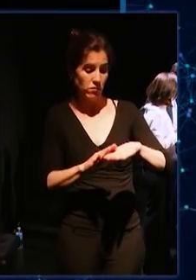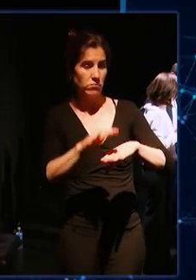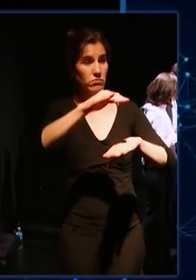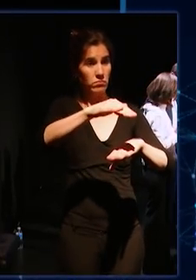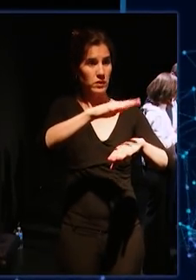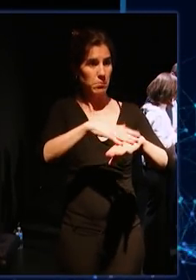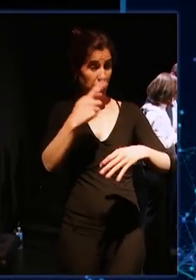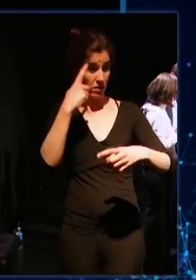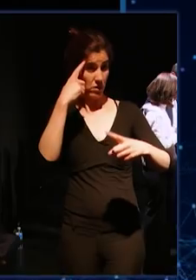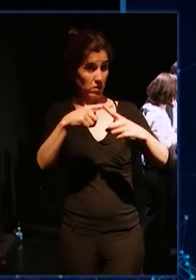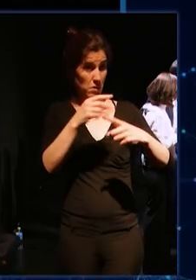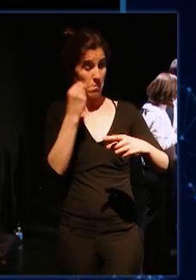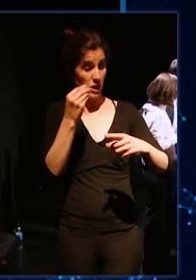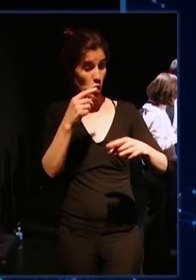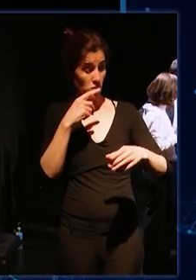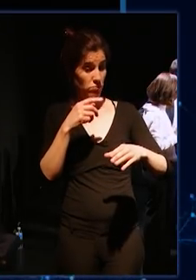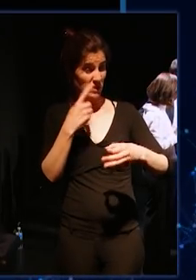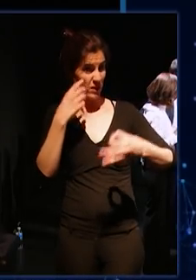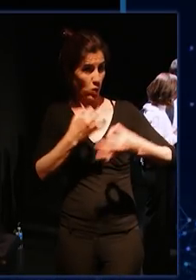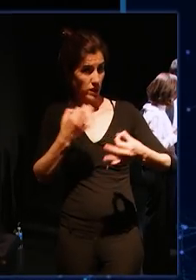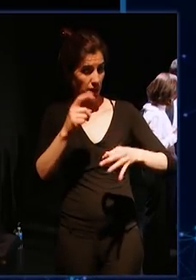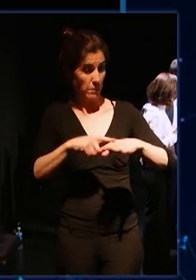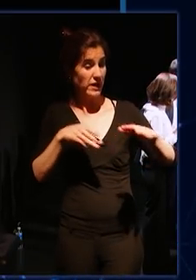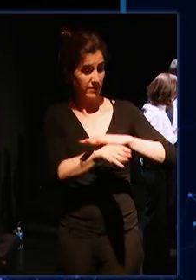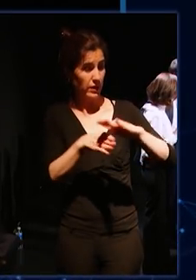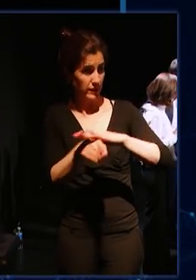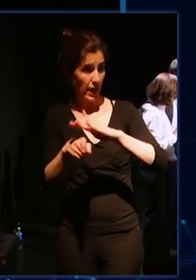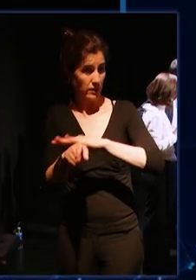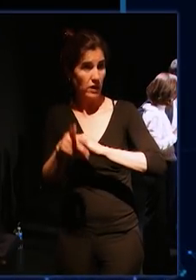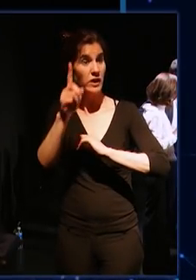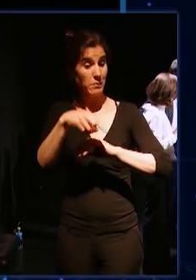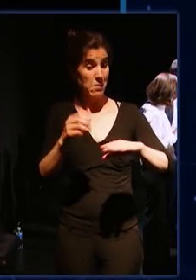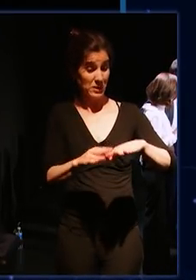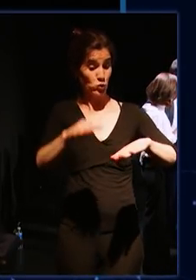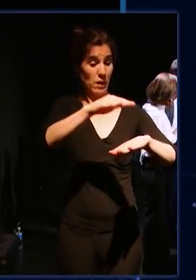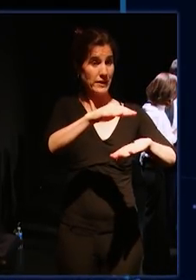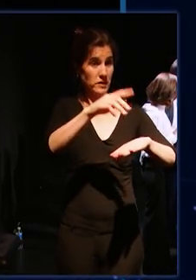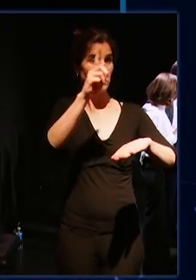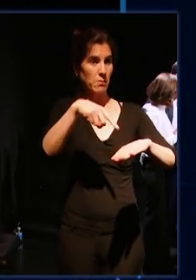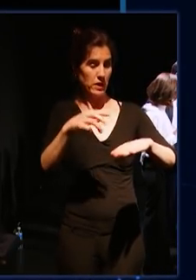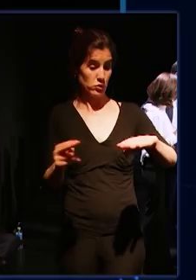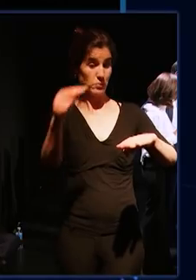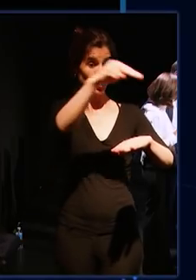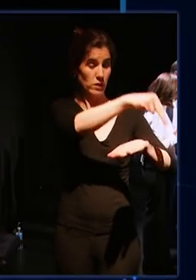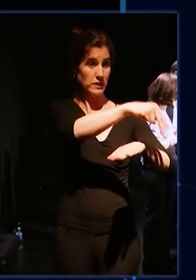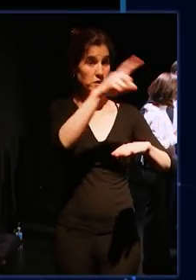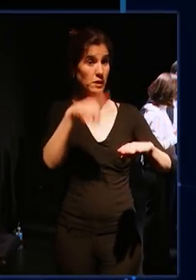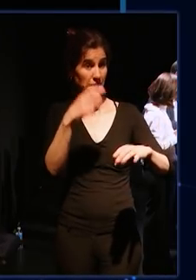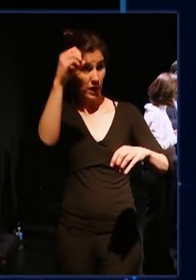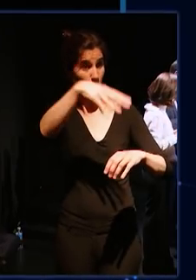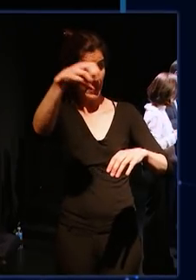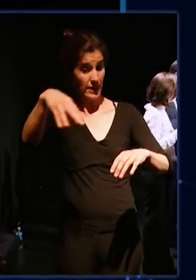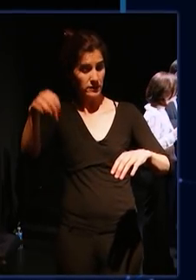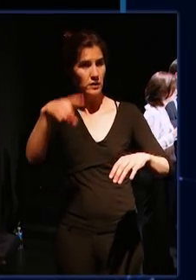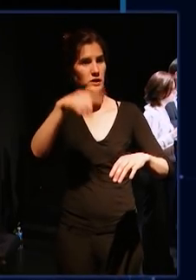per guanyar seguretat i accessibilitat, passos elevats i il·luminats. També som defensors del transport públic i col·lectiu,